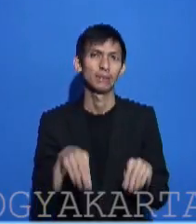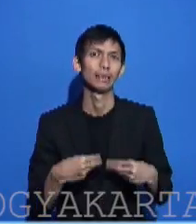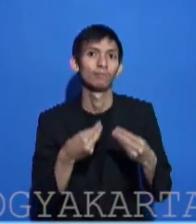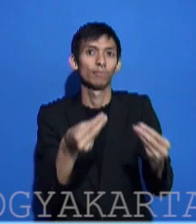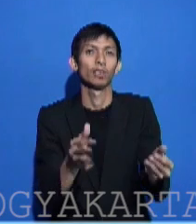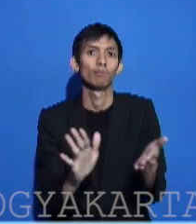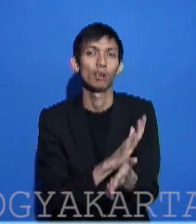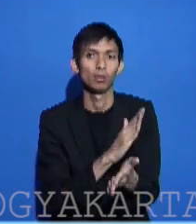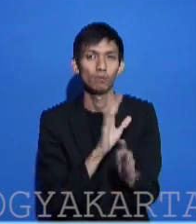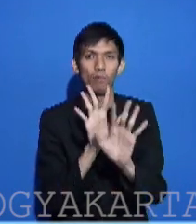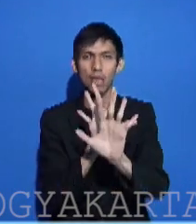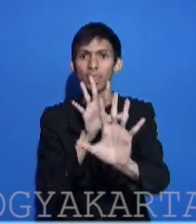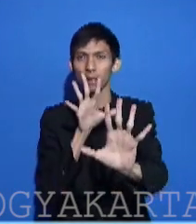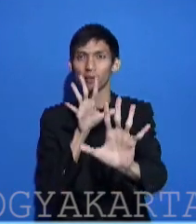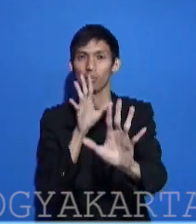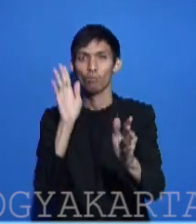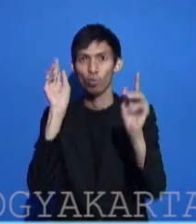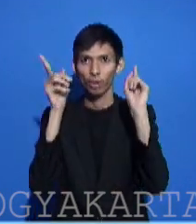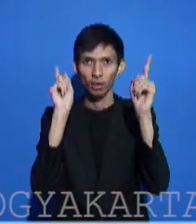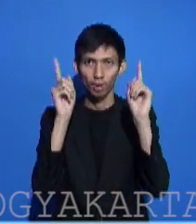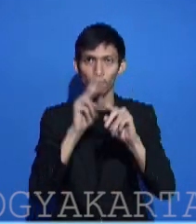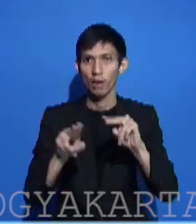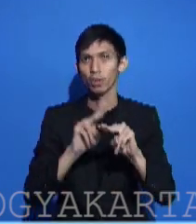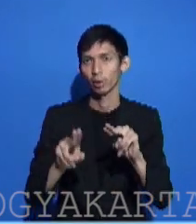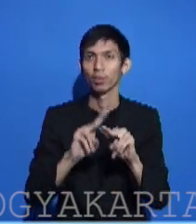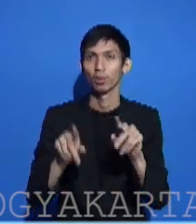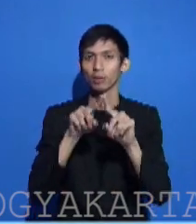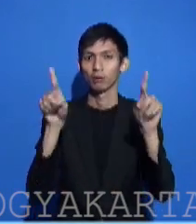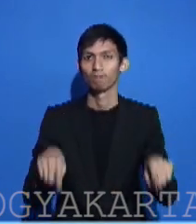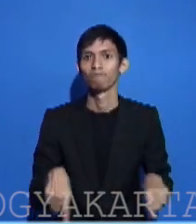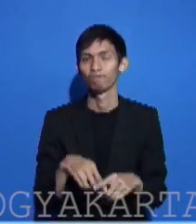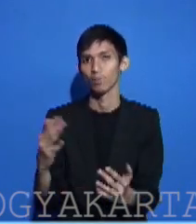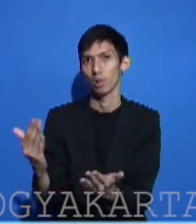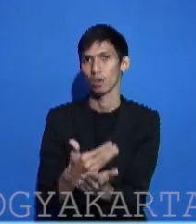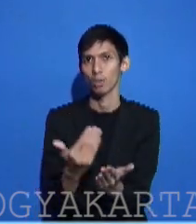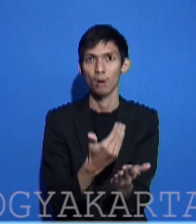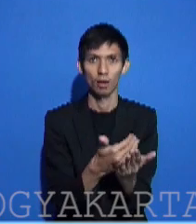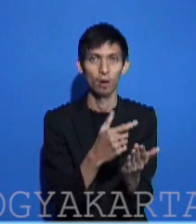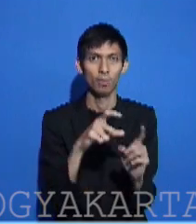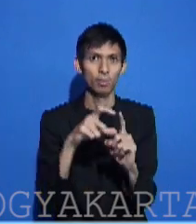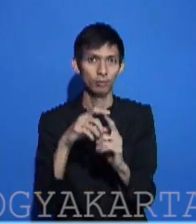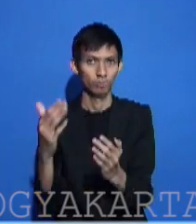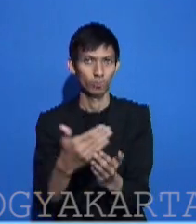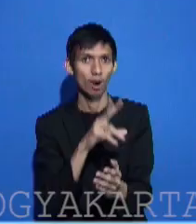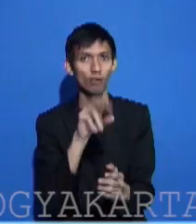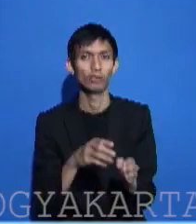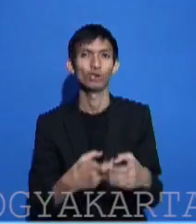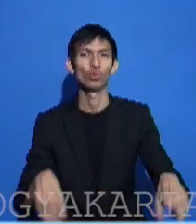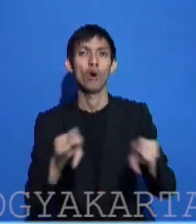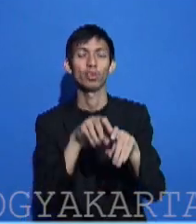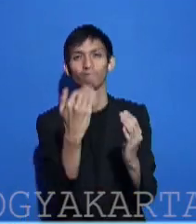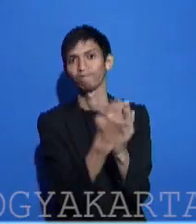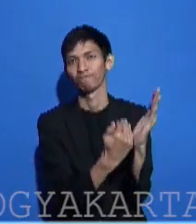Pemilu melakukan perbaikan dokumen administrasi pendaftaran bakal caleg termasuk untuk menggantinya namun harus sesuai prosedur yang ditetapkan